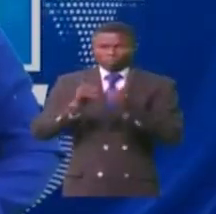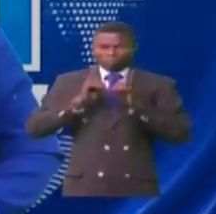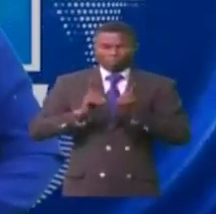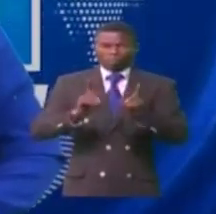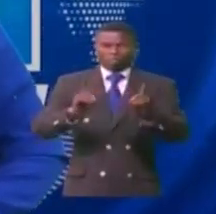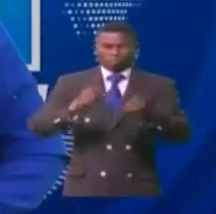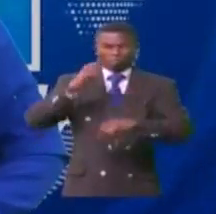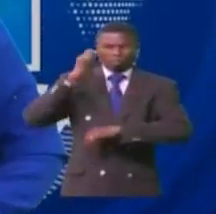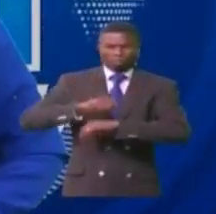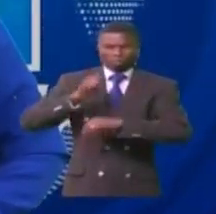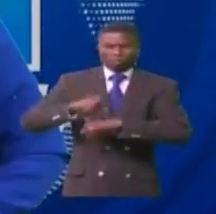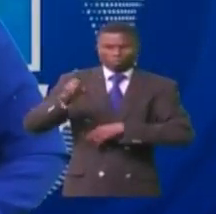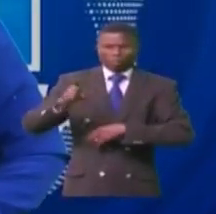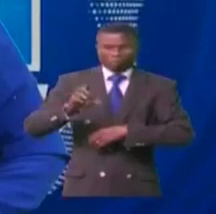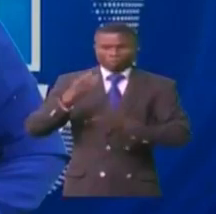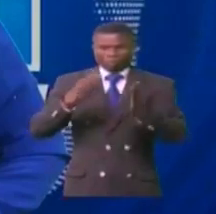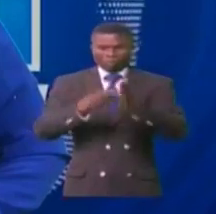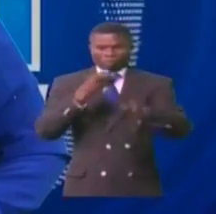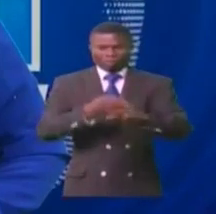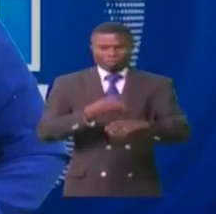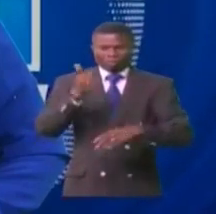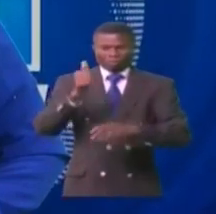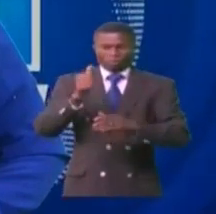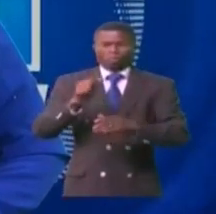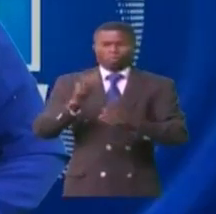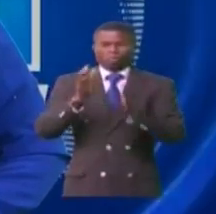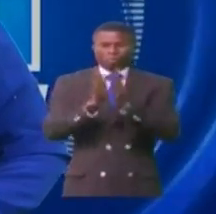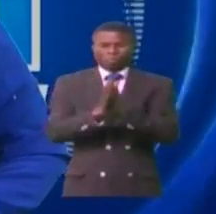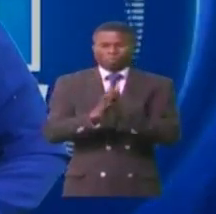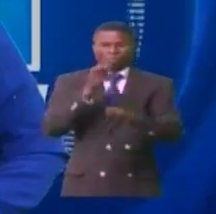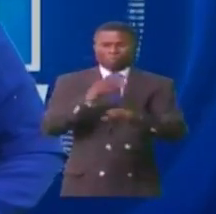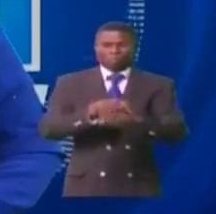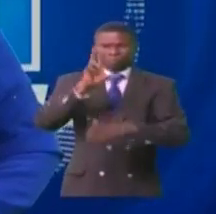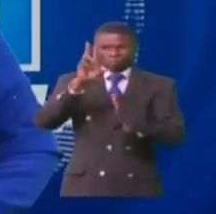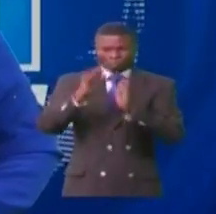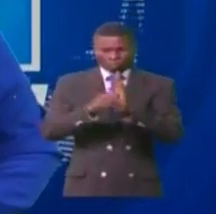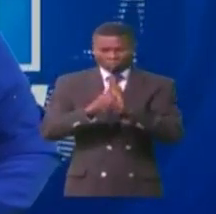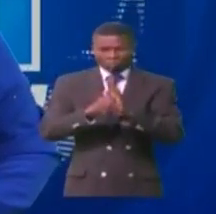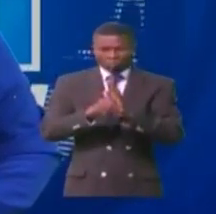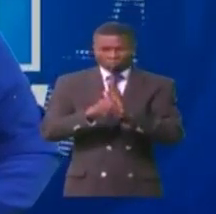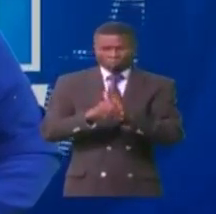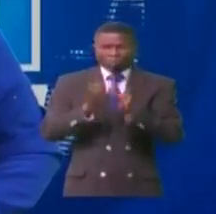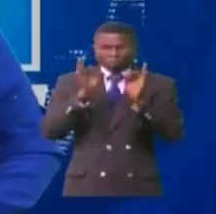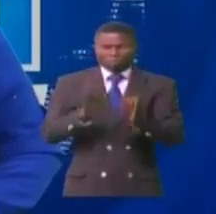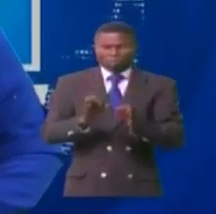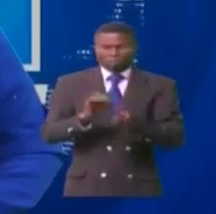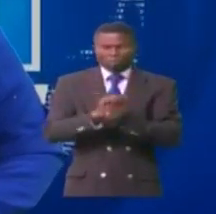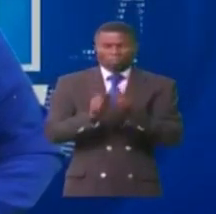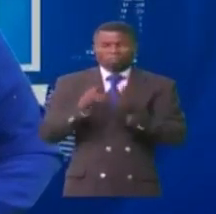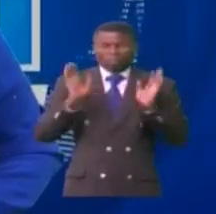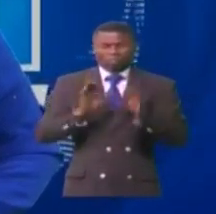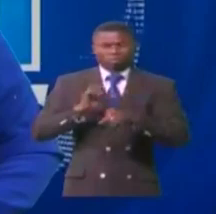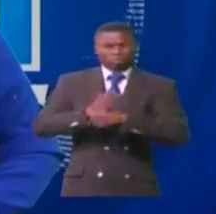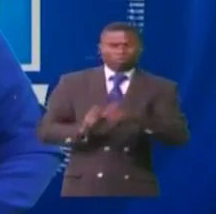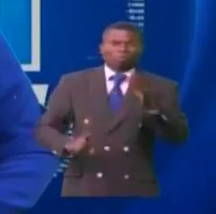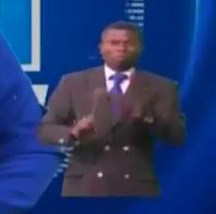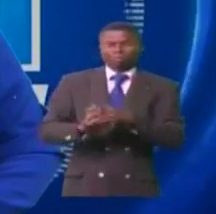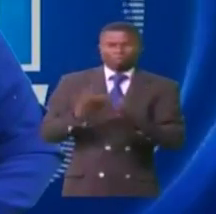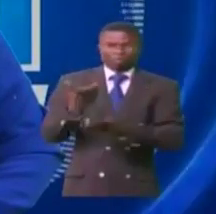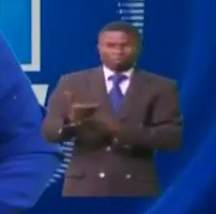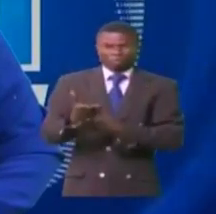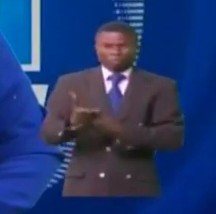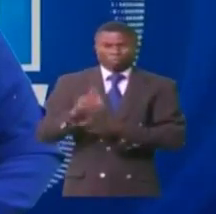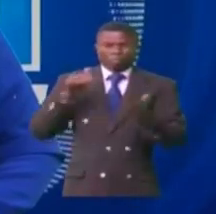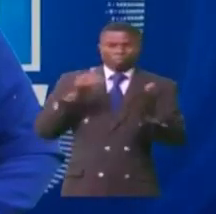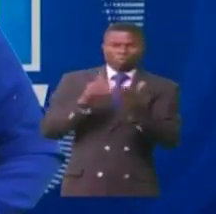la CNDH de 9h à 10h30 avec la dite délégation. Cependant, il s'est produit des incidents malheureux provoqués